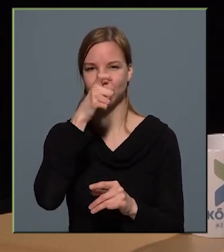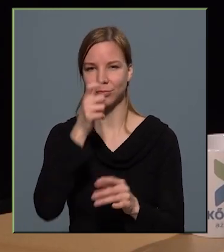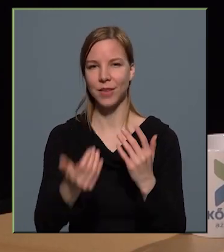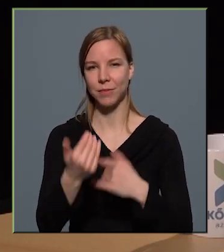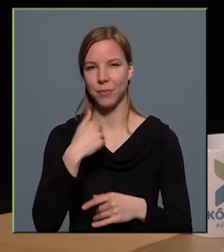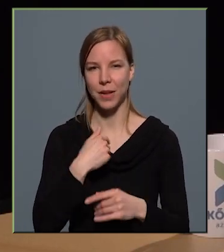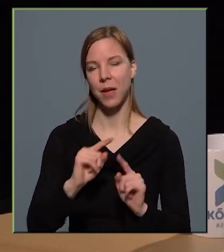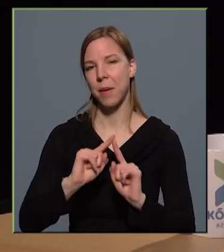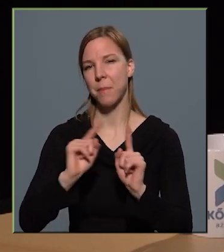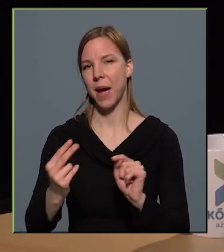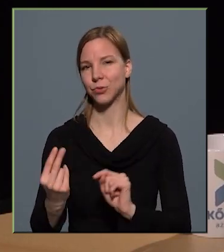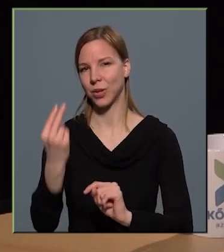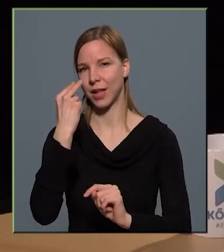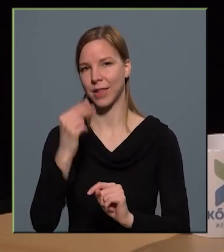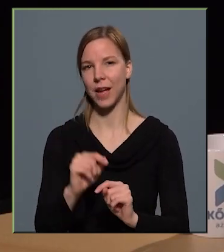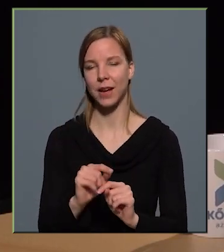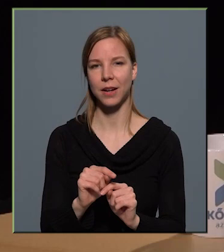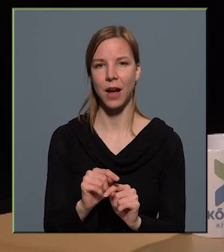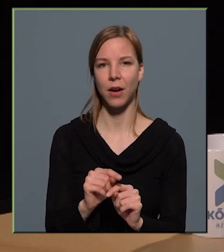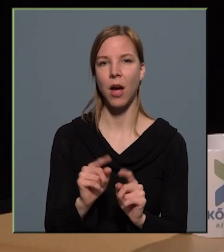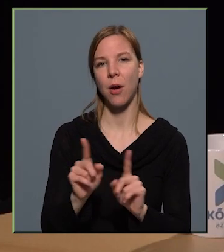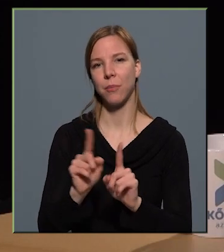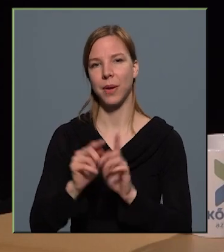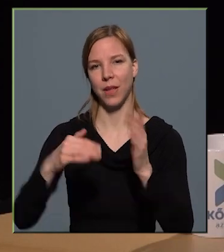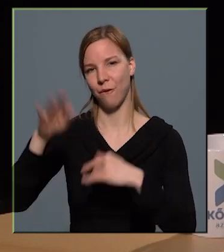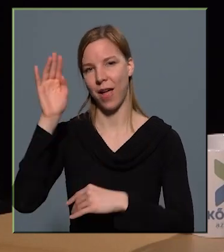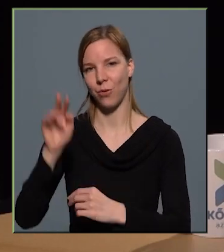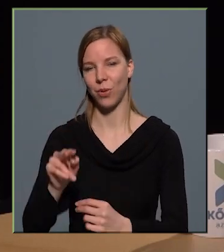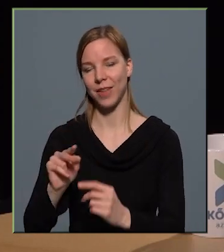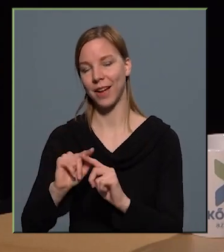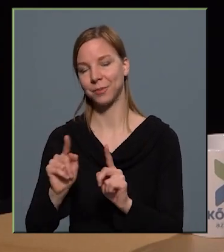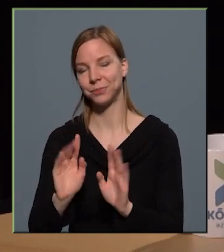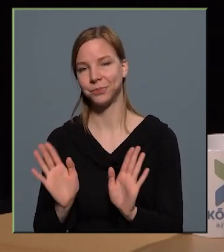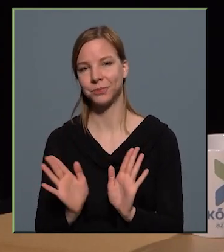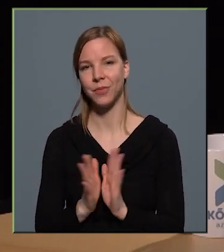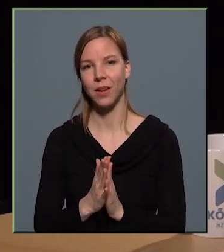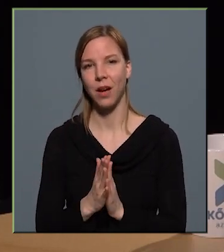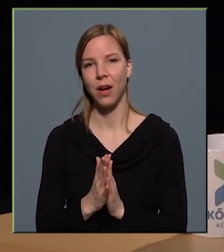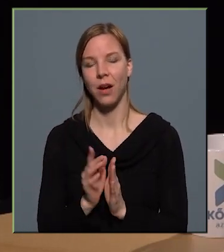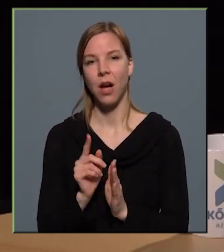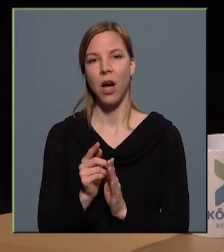is néznek ránk, mint az éppen akár megbírságot felnőttek. Hogyha a korfát